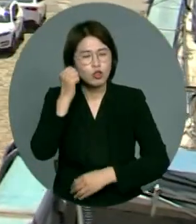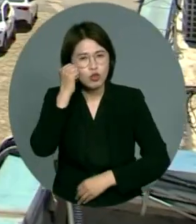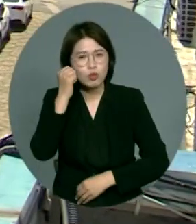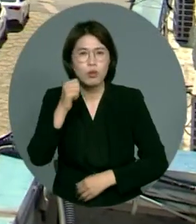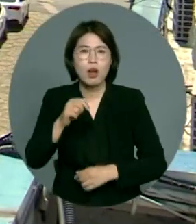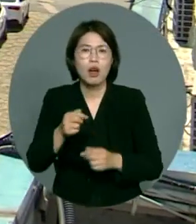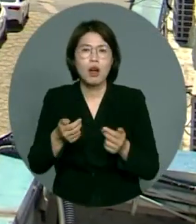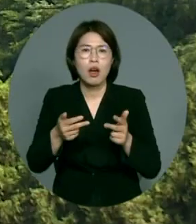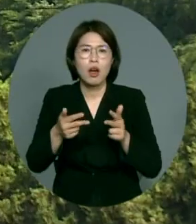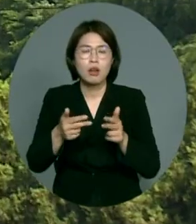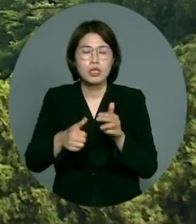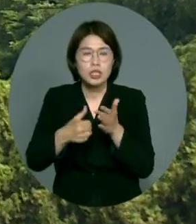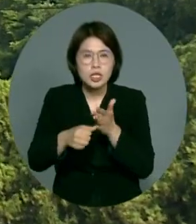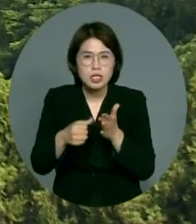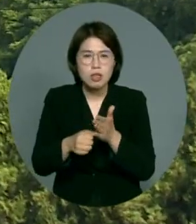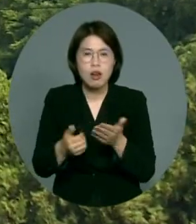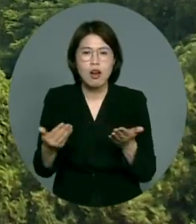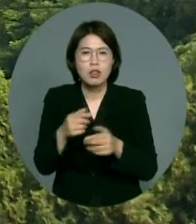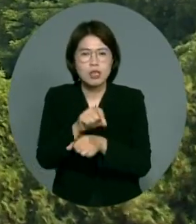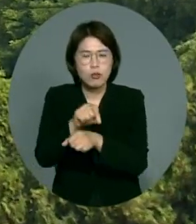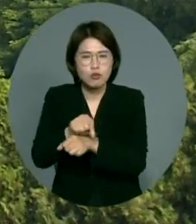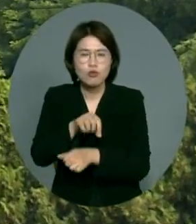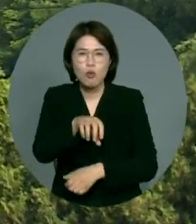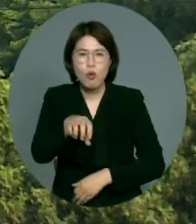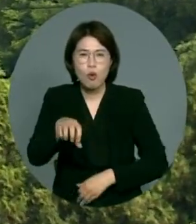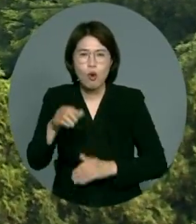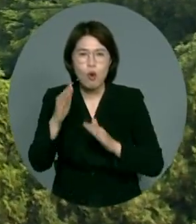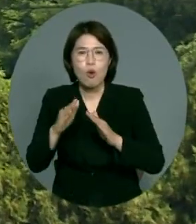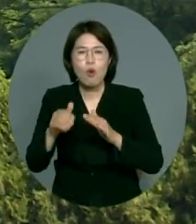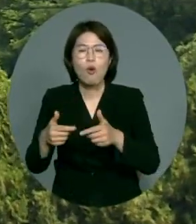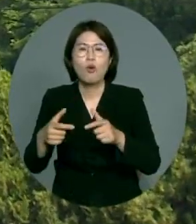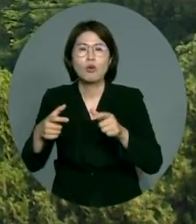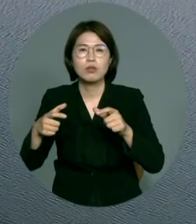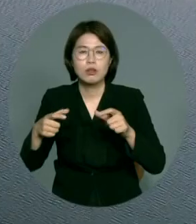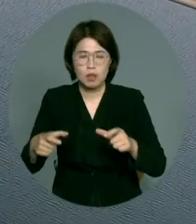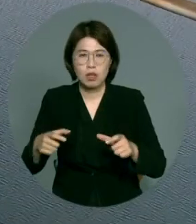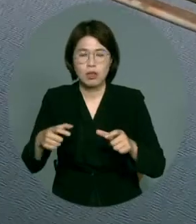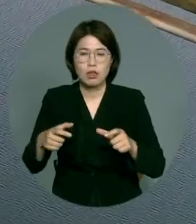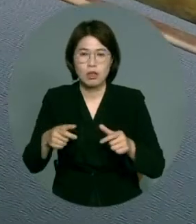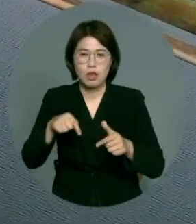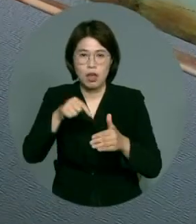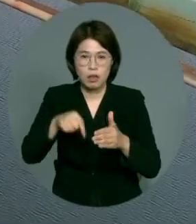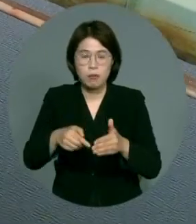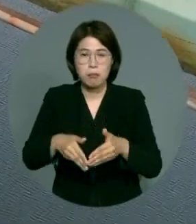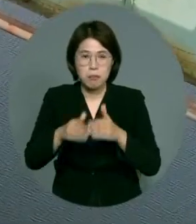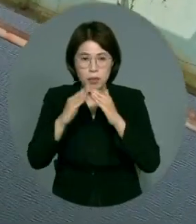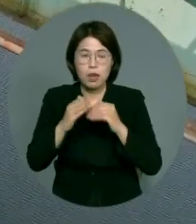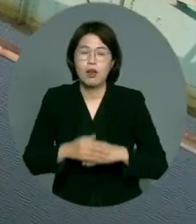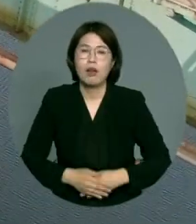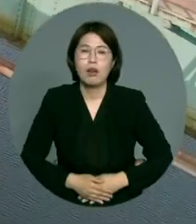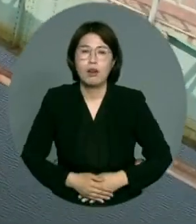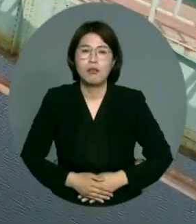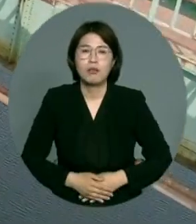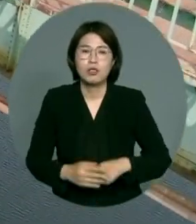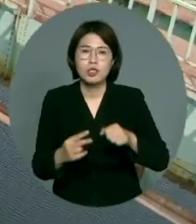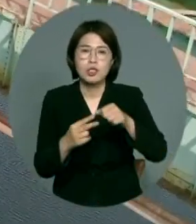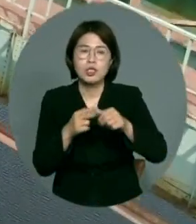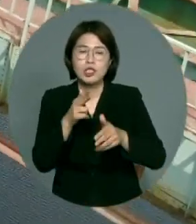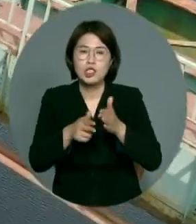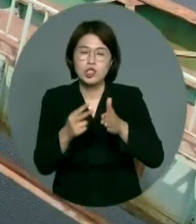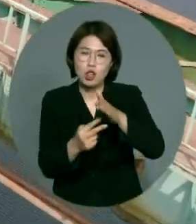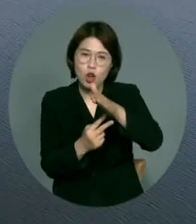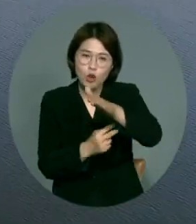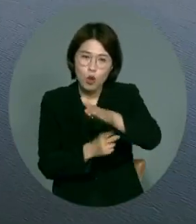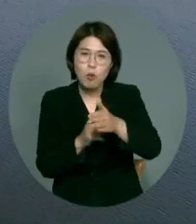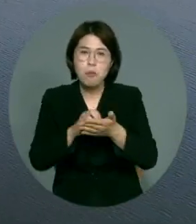근린생활시설 업무시설이 모두 공단 측 부지에 조성됩니다 안동 철교를 비롯해 침묵과 철로가